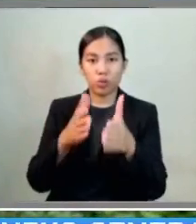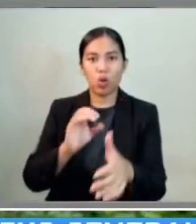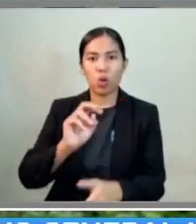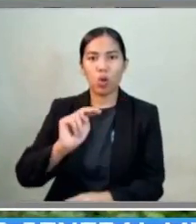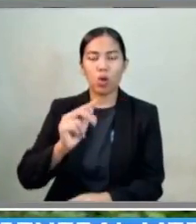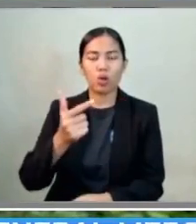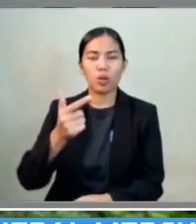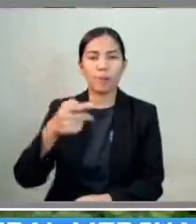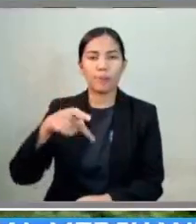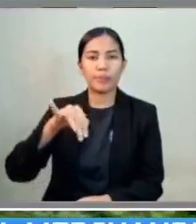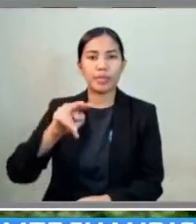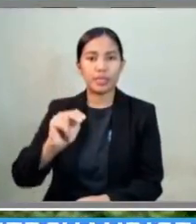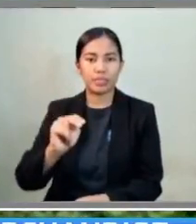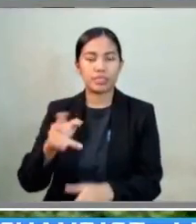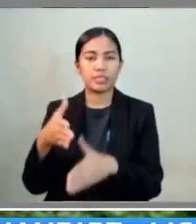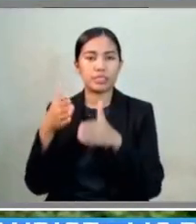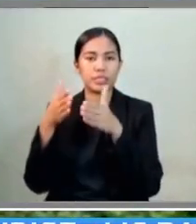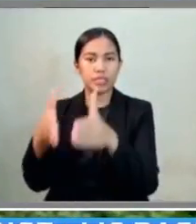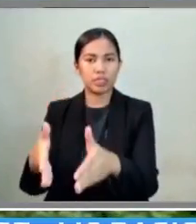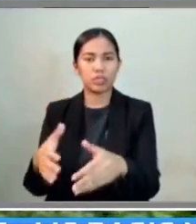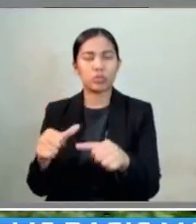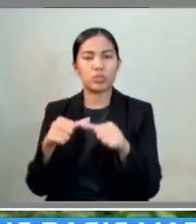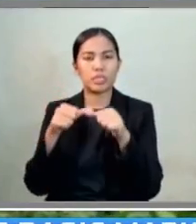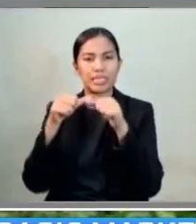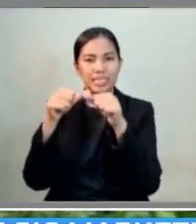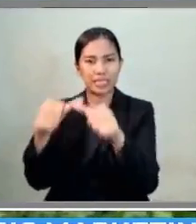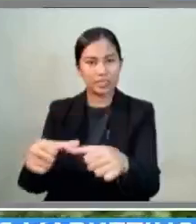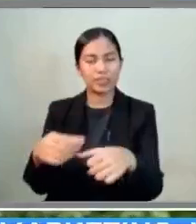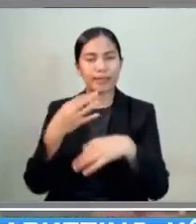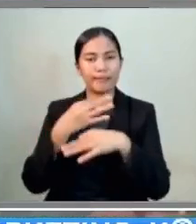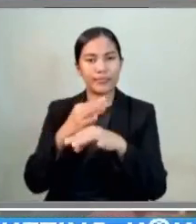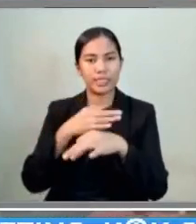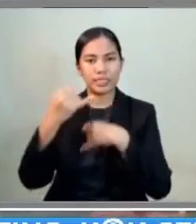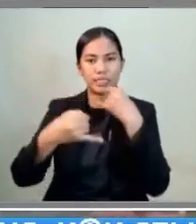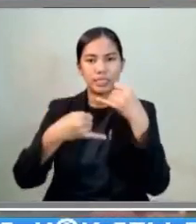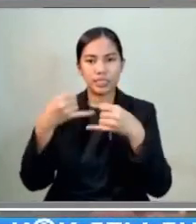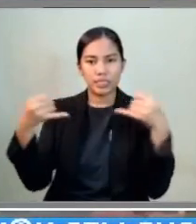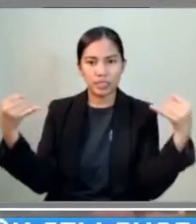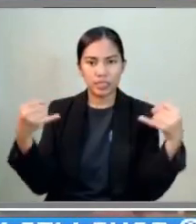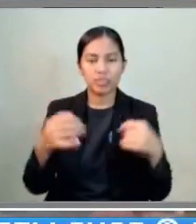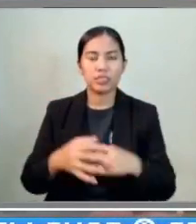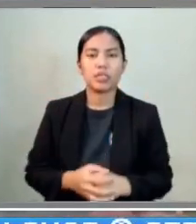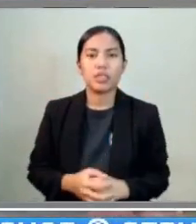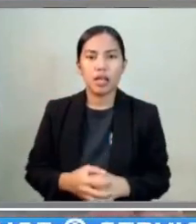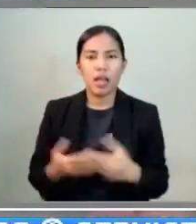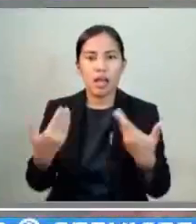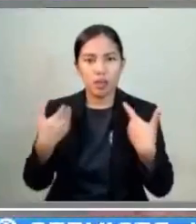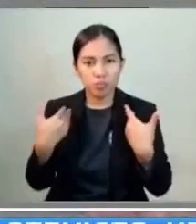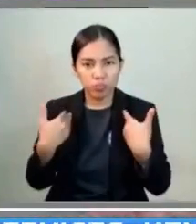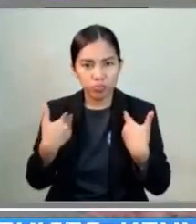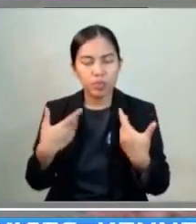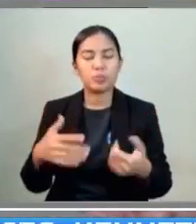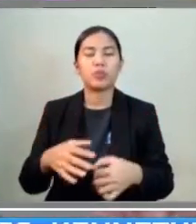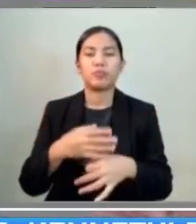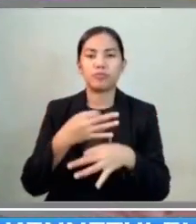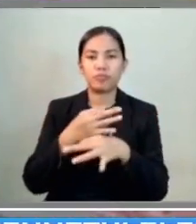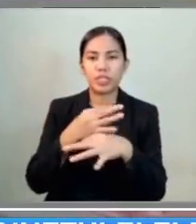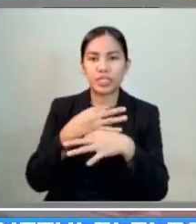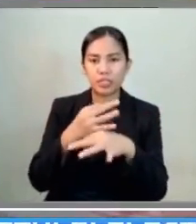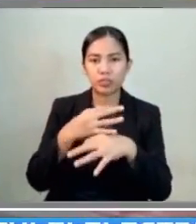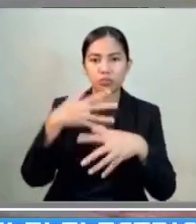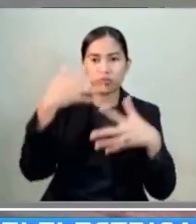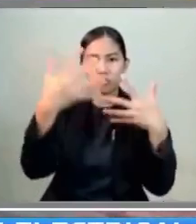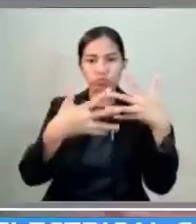dahil patuloy ang pagtatanggal ng mga kable. May ilang tauhan din ng mga telco na nagsasaayos ng mga kable nila sa paligid ng Plaza San Lorenzo